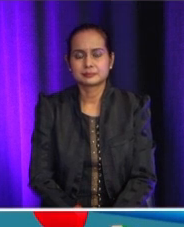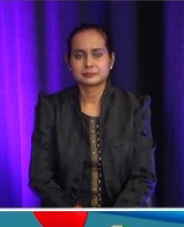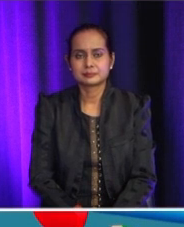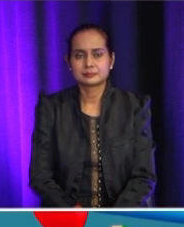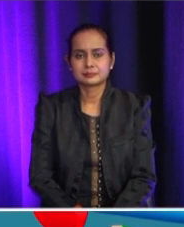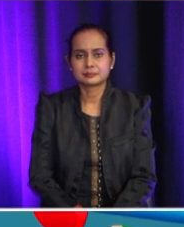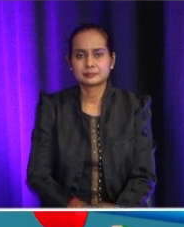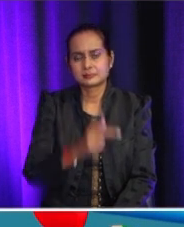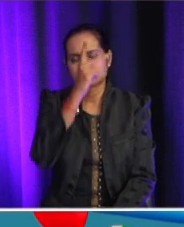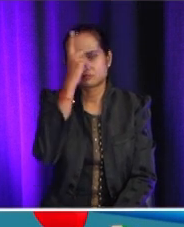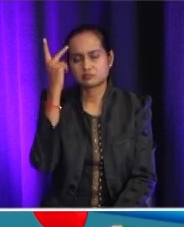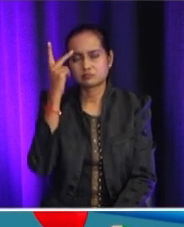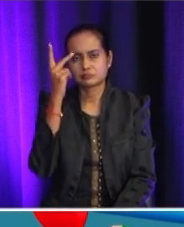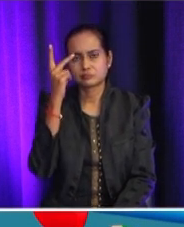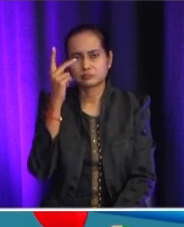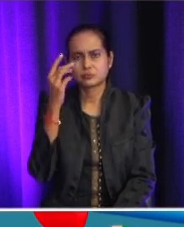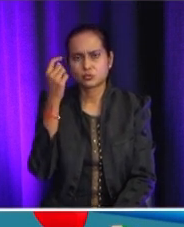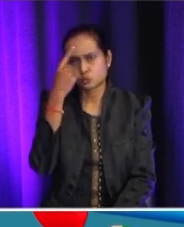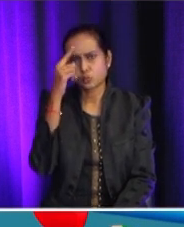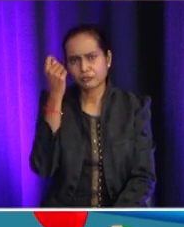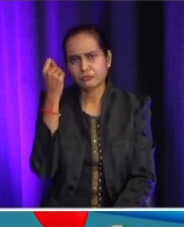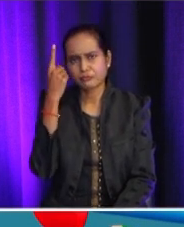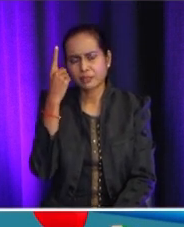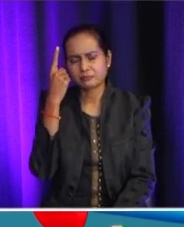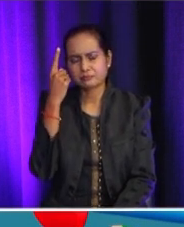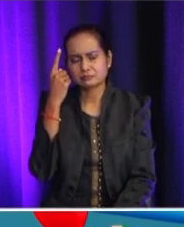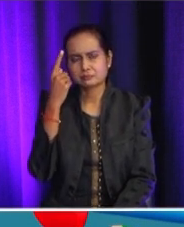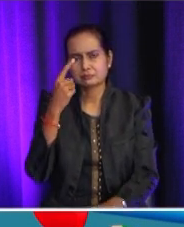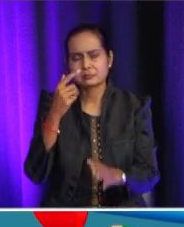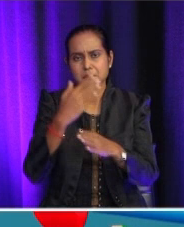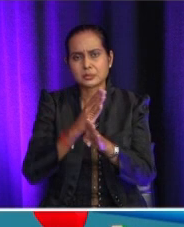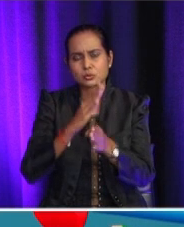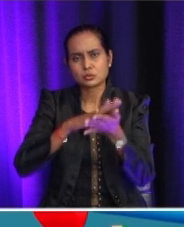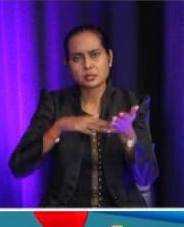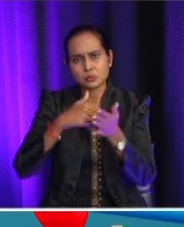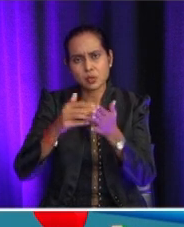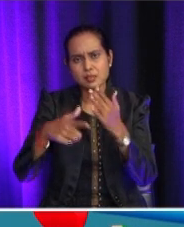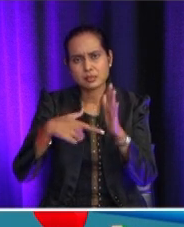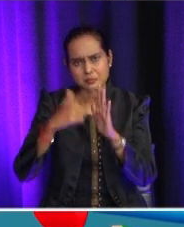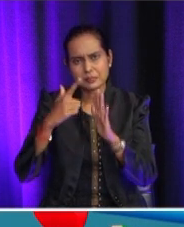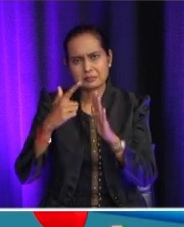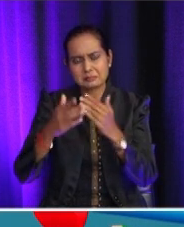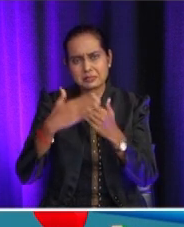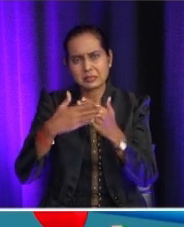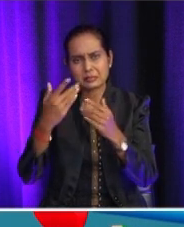Sebab bagi saya untuk faham dalam bentuk jadual lebih senang daripada